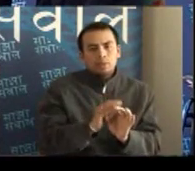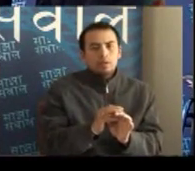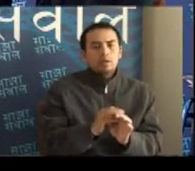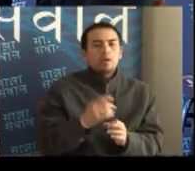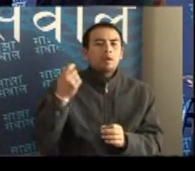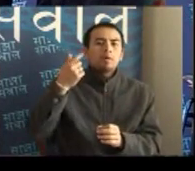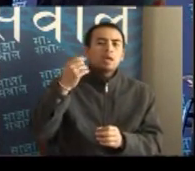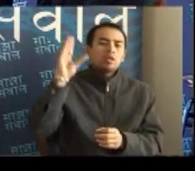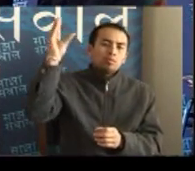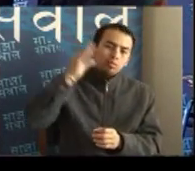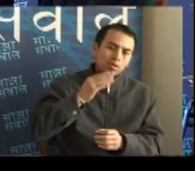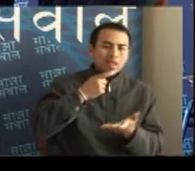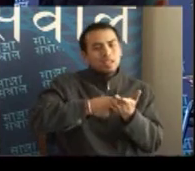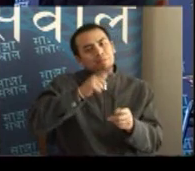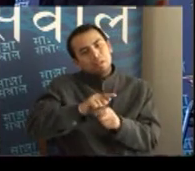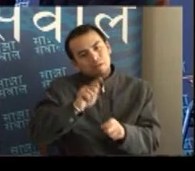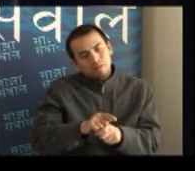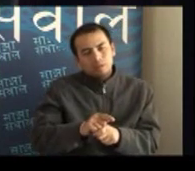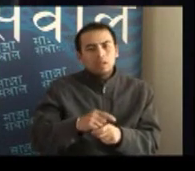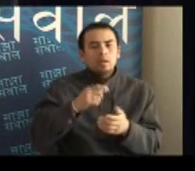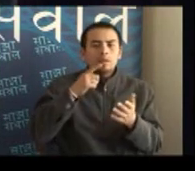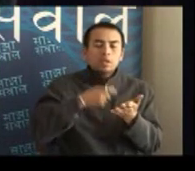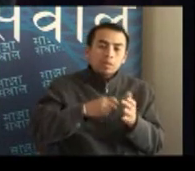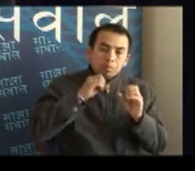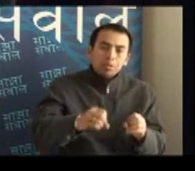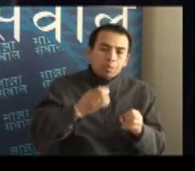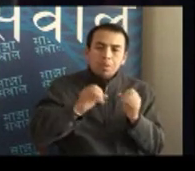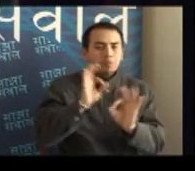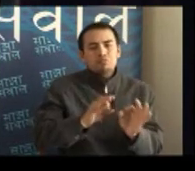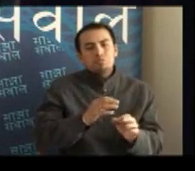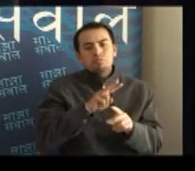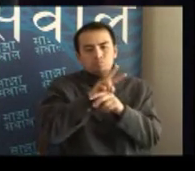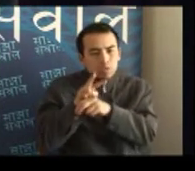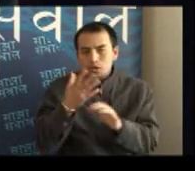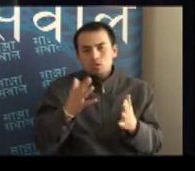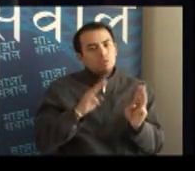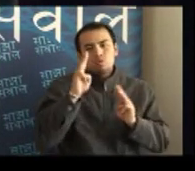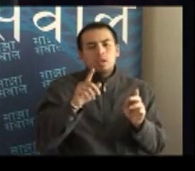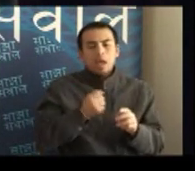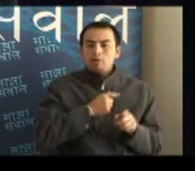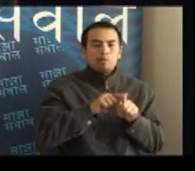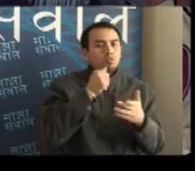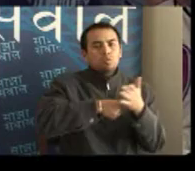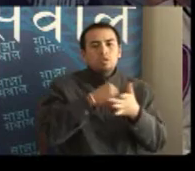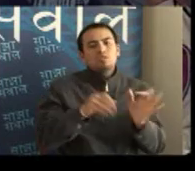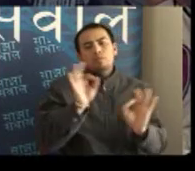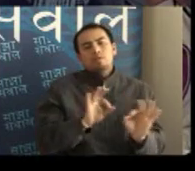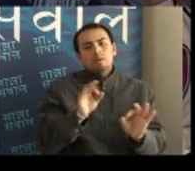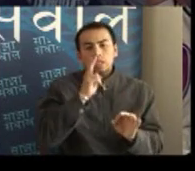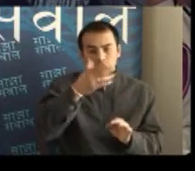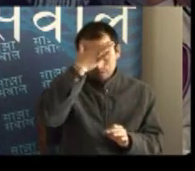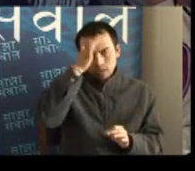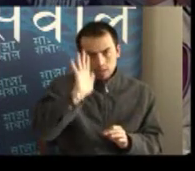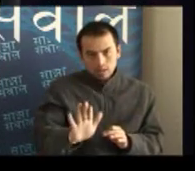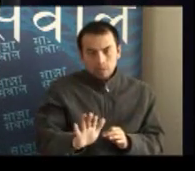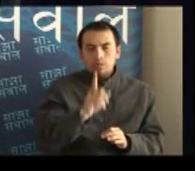आउँछ, हामीले नीति बनाउँछौँ, त्यो नीति कार्यान्वयन भयो कि भएन अनुगमन पनि छैन अनि हामी आफै पनि पहल गर्दैनौँ। अहिले पनि त्यही भएको